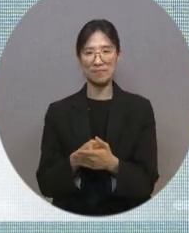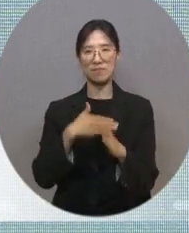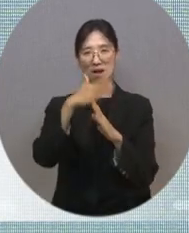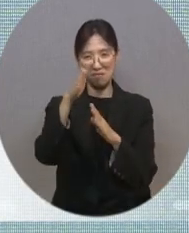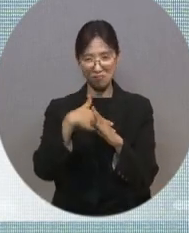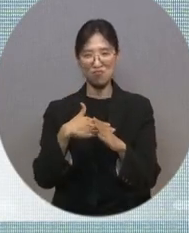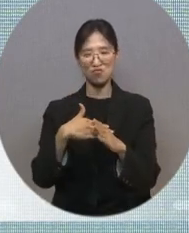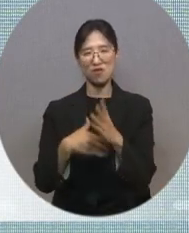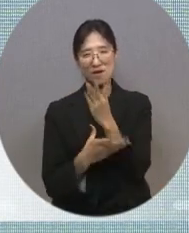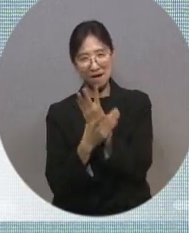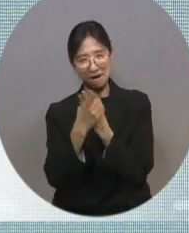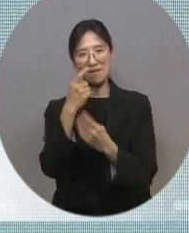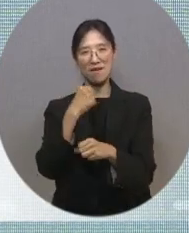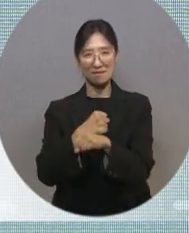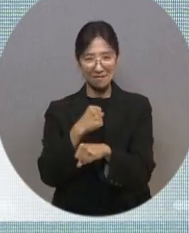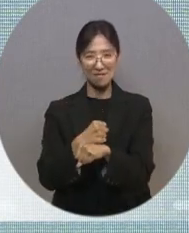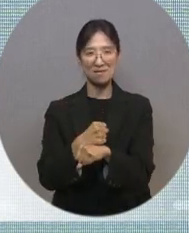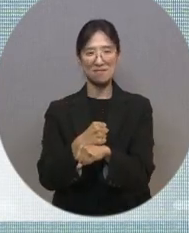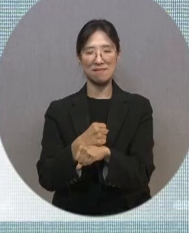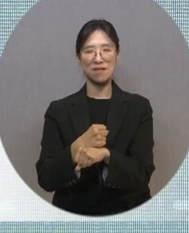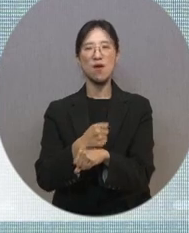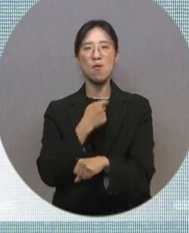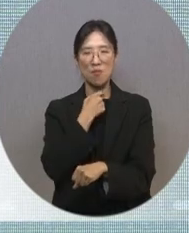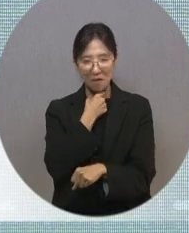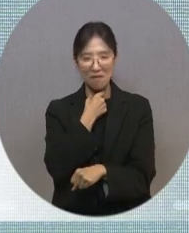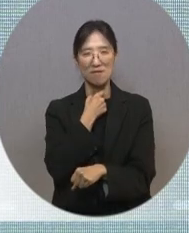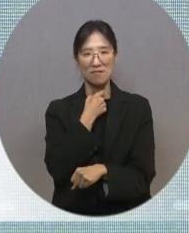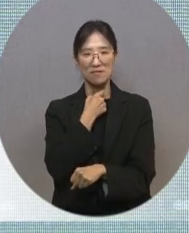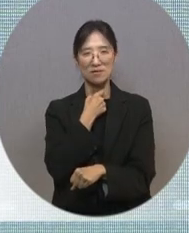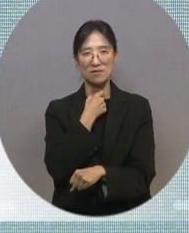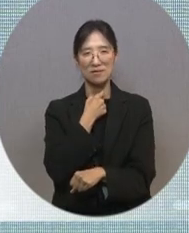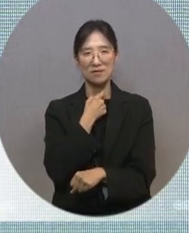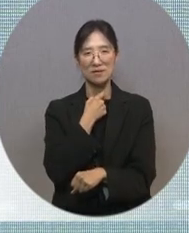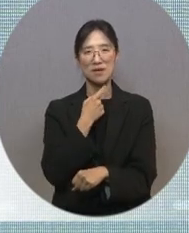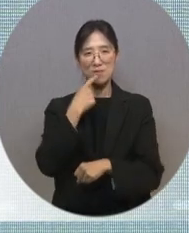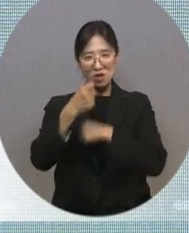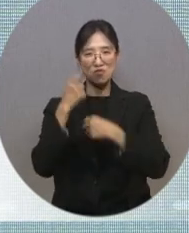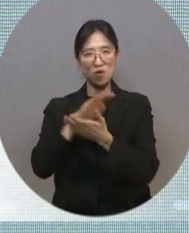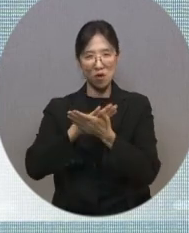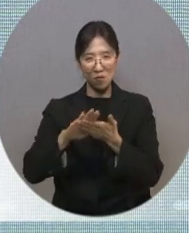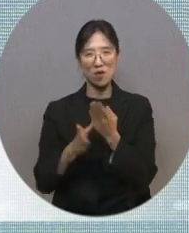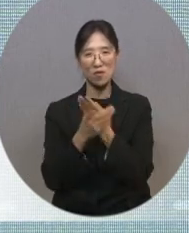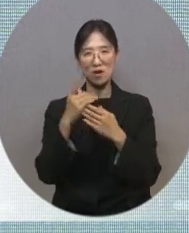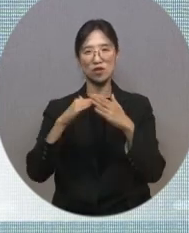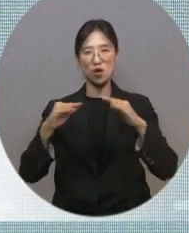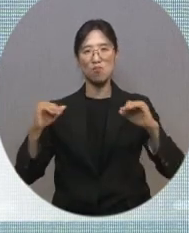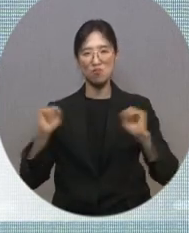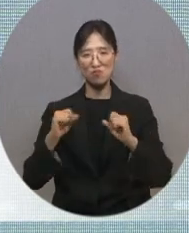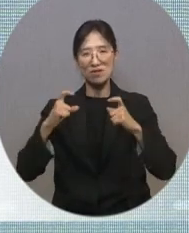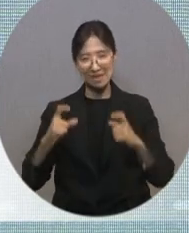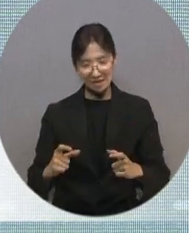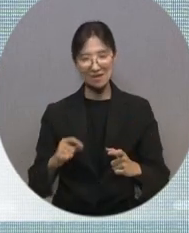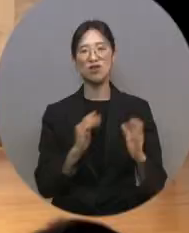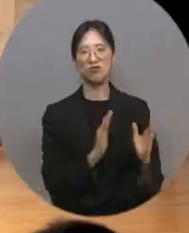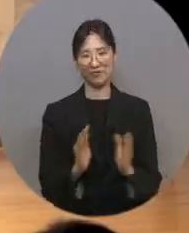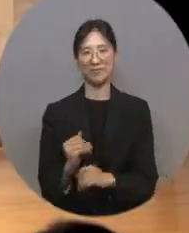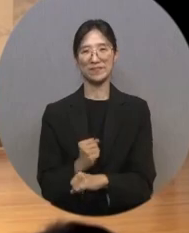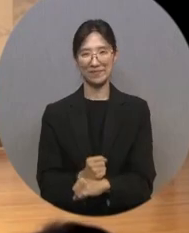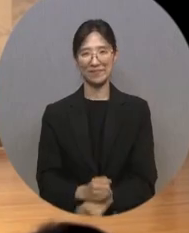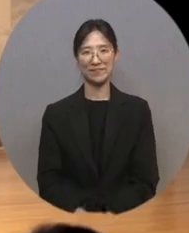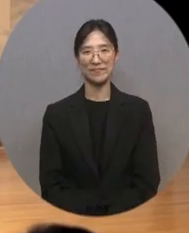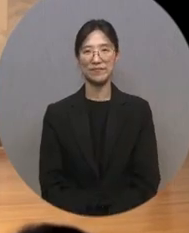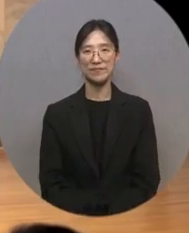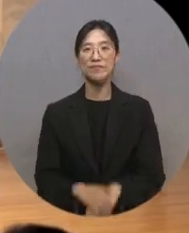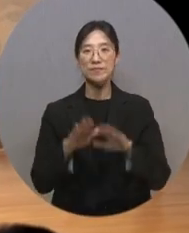남북이 하나 되는 하부장이 되기를 기대하면서 민주평통 전북지역에서 마련하였습니다.